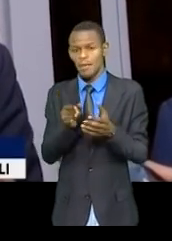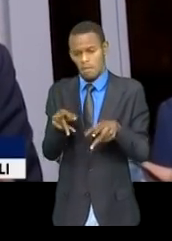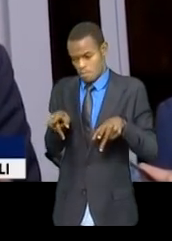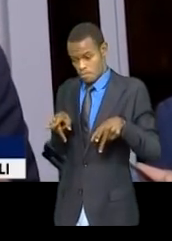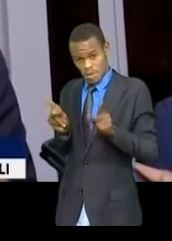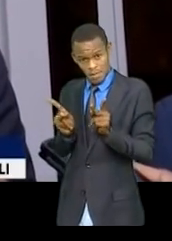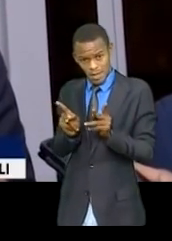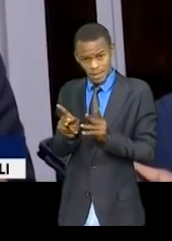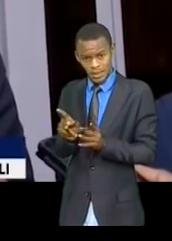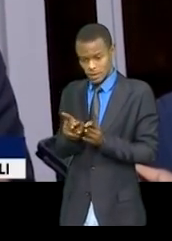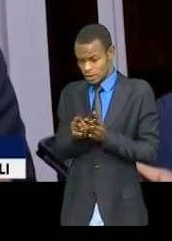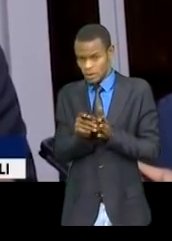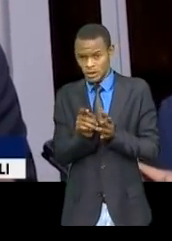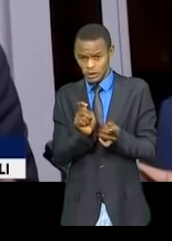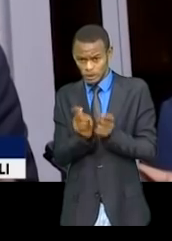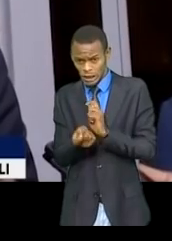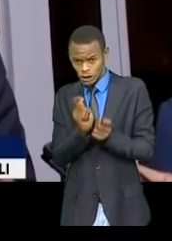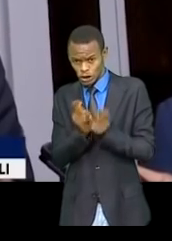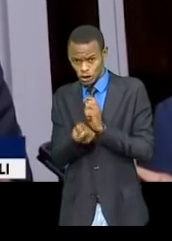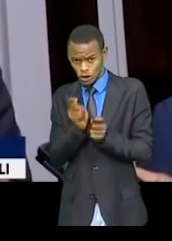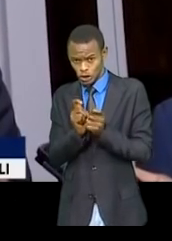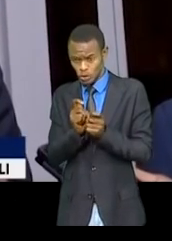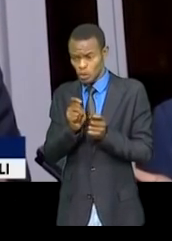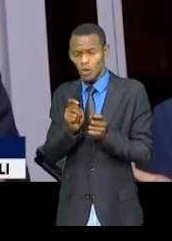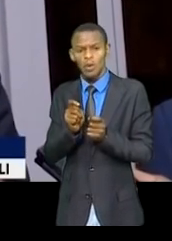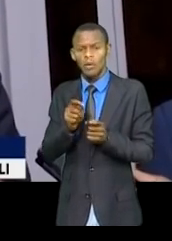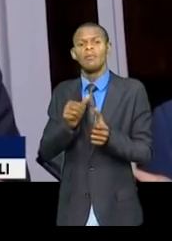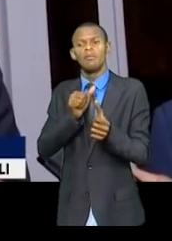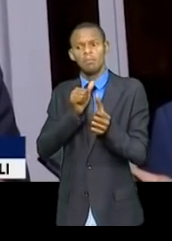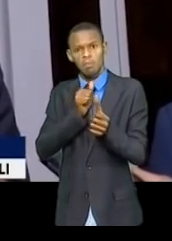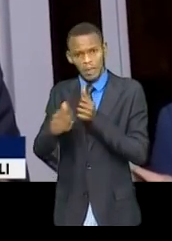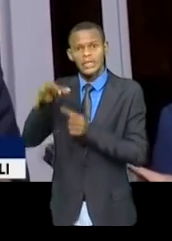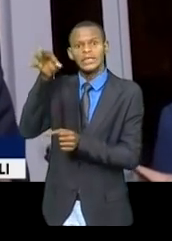déboucher sur l'organisation d'élections transparentes et crédibles.